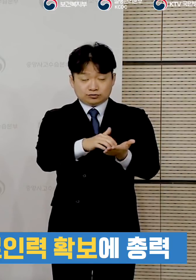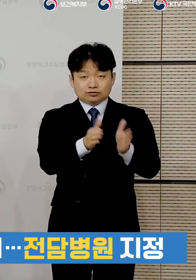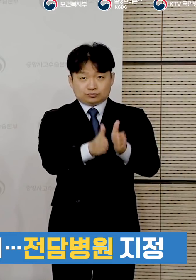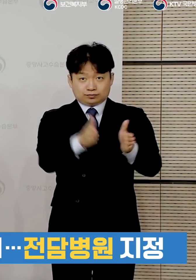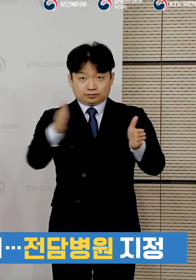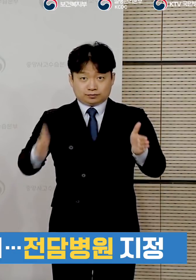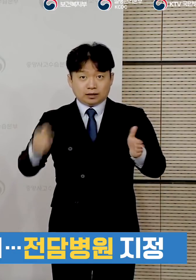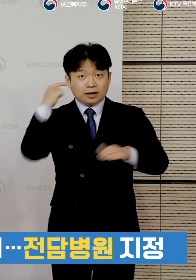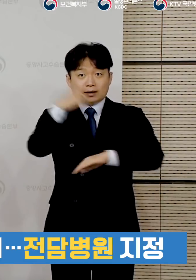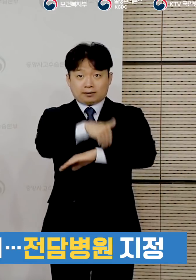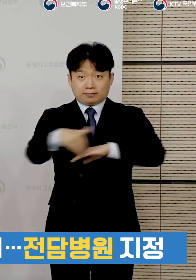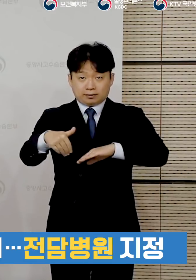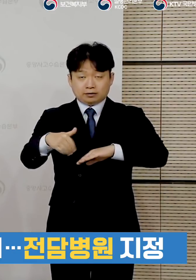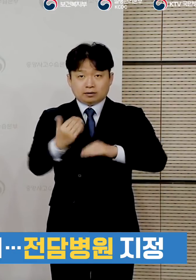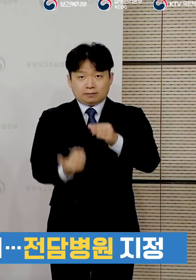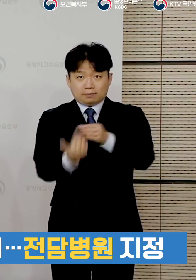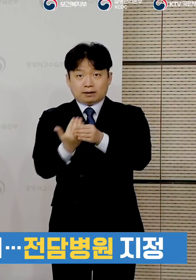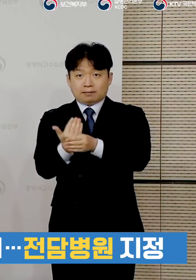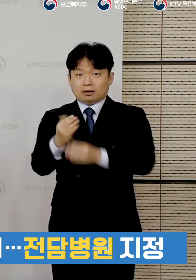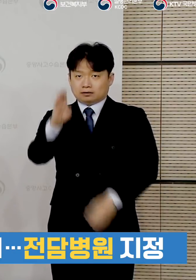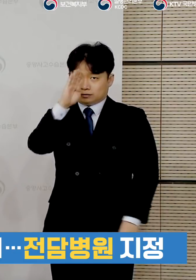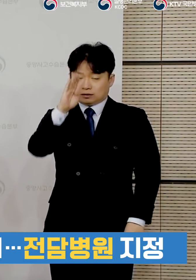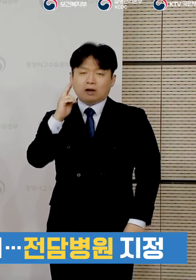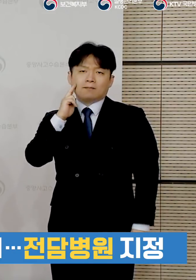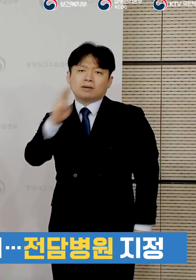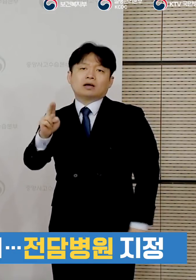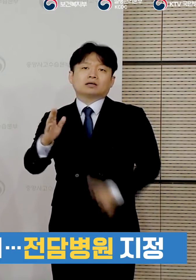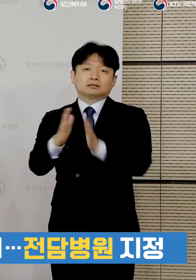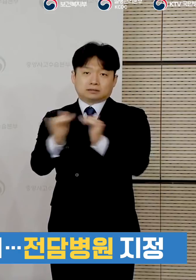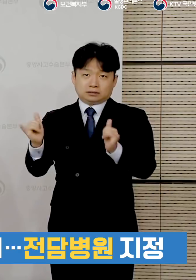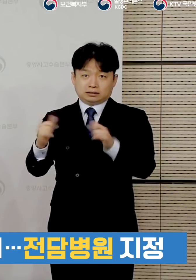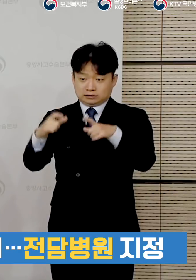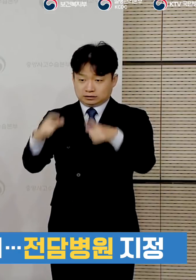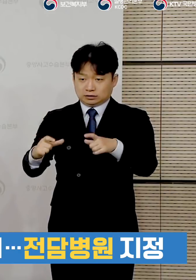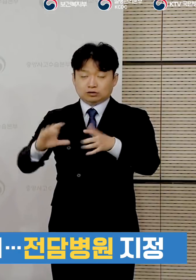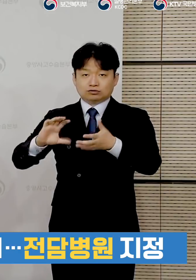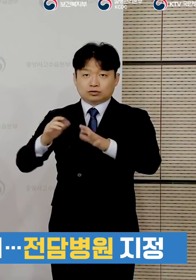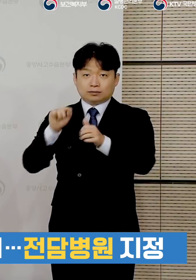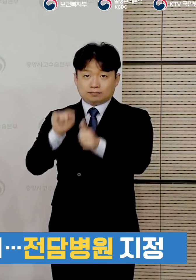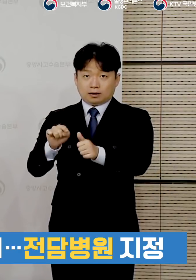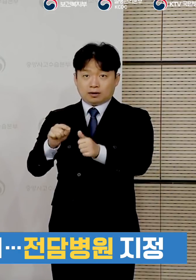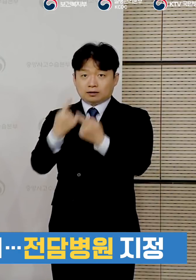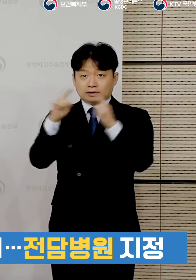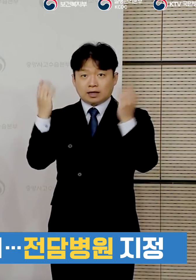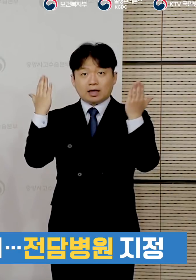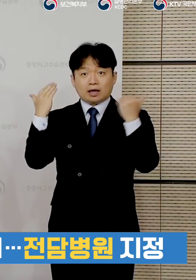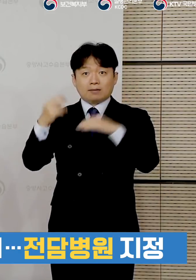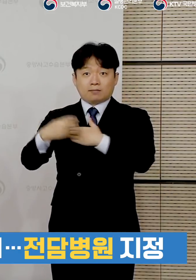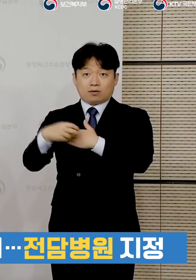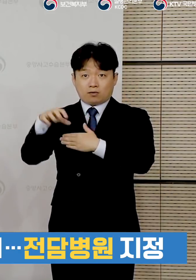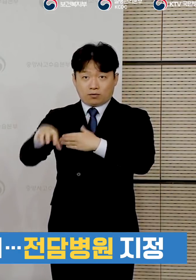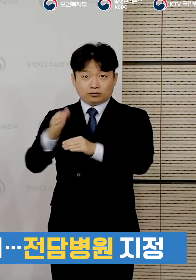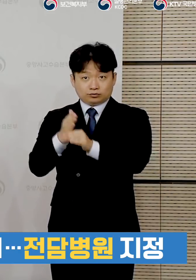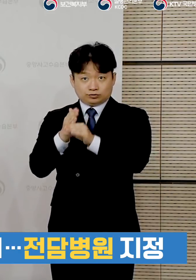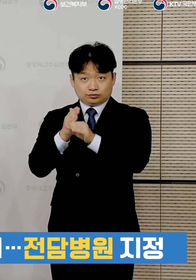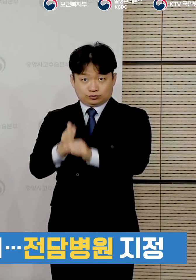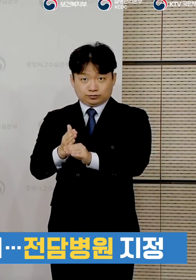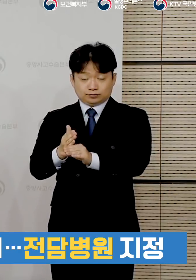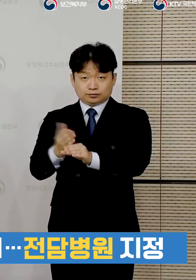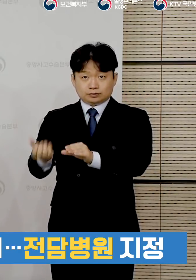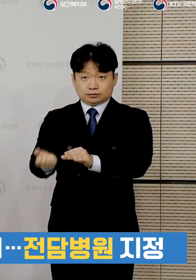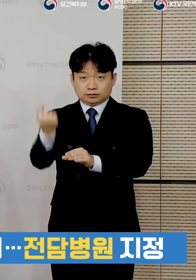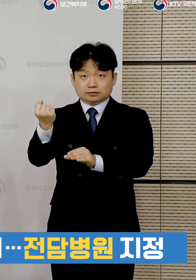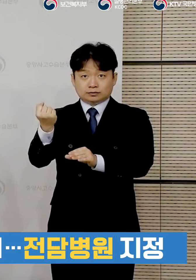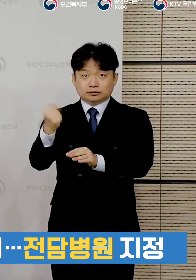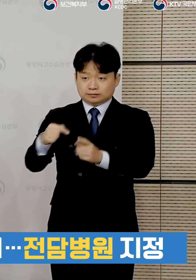뒤에서는 발생할 수 있는 중증 질환자들을 지역 내에 있는 국가격리병상과 대학병원들을 중심으로 해서